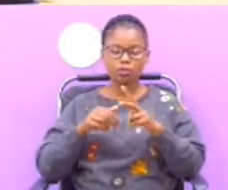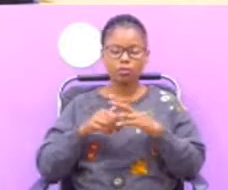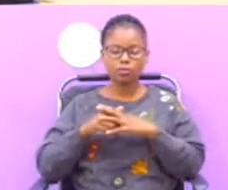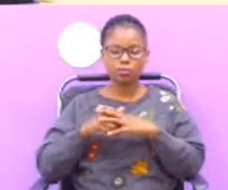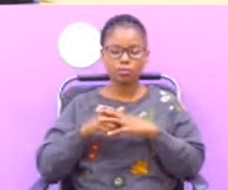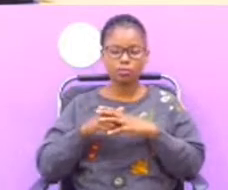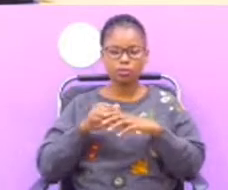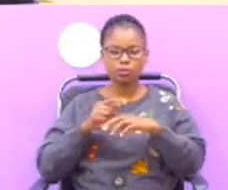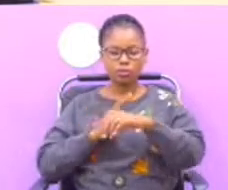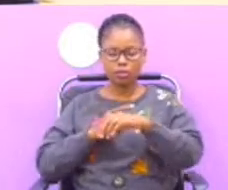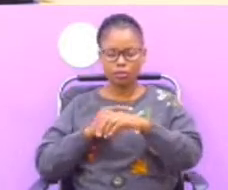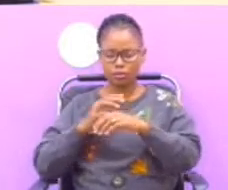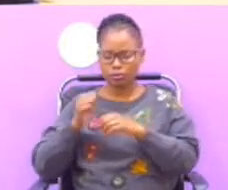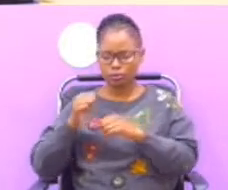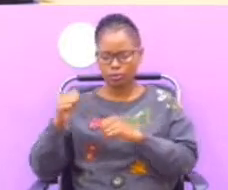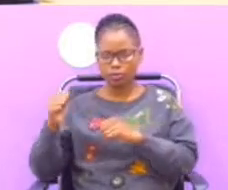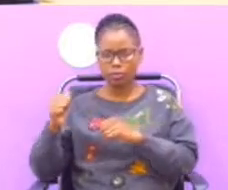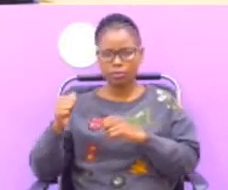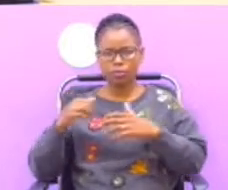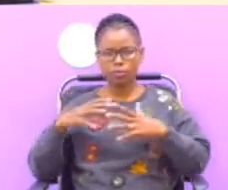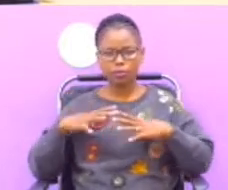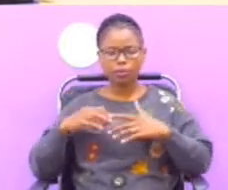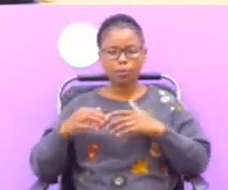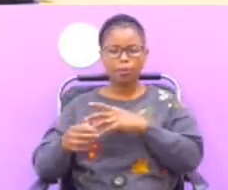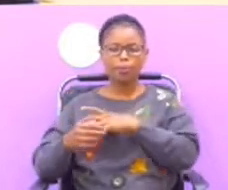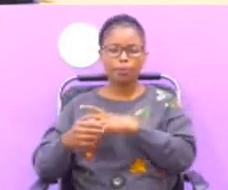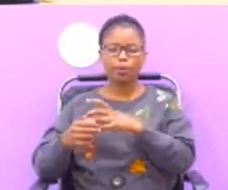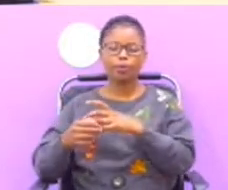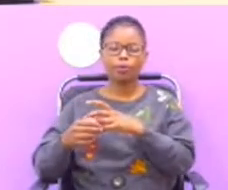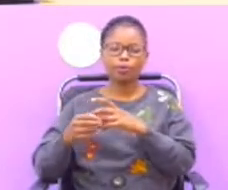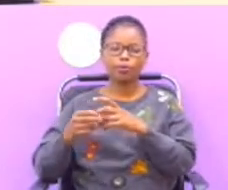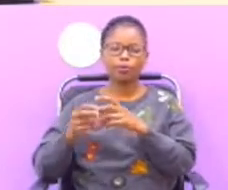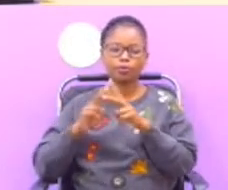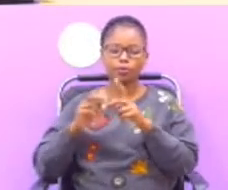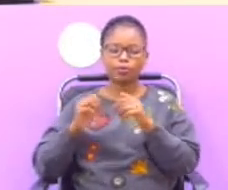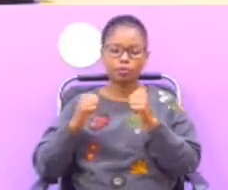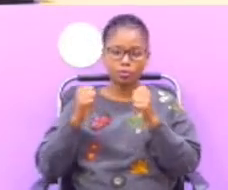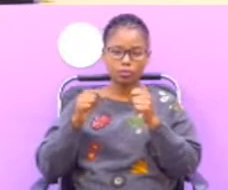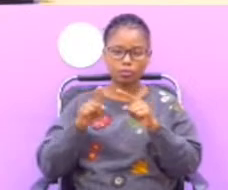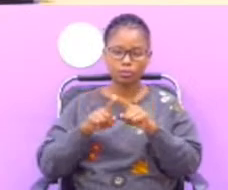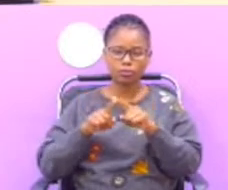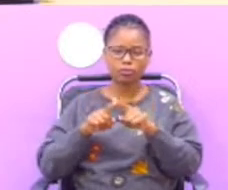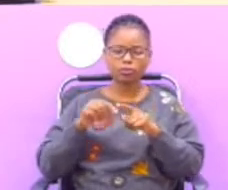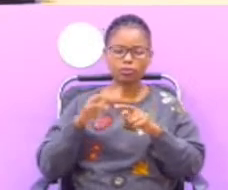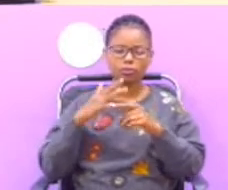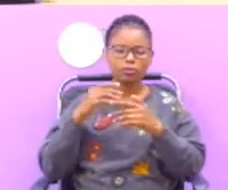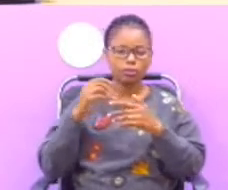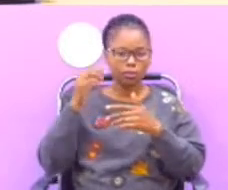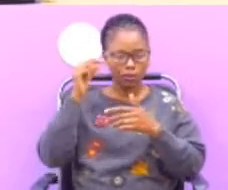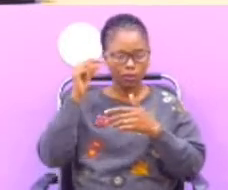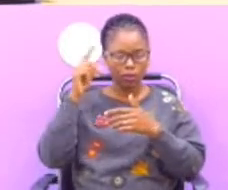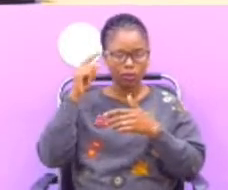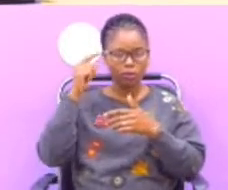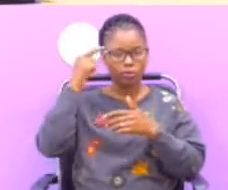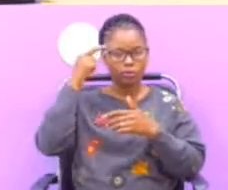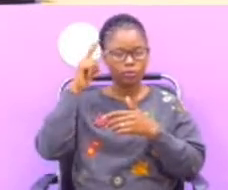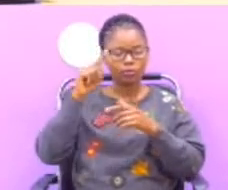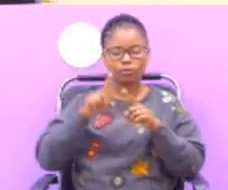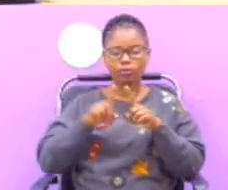witaukwo wakorwo wi mwena-ini wa andu aria mari hinya muno na uhoti munene muno wimenye na witaukwo na nigetha Ngai